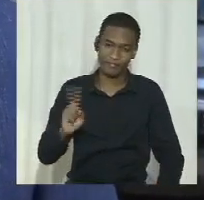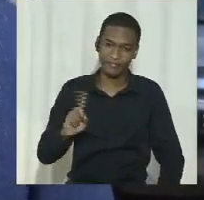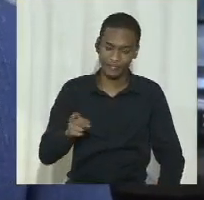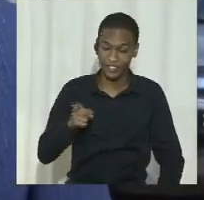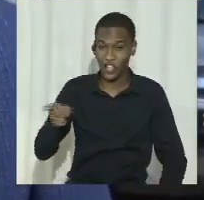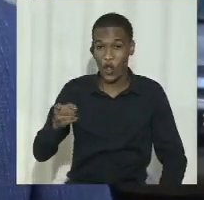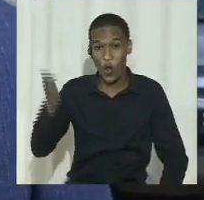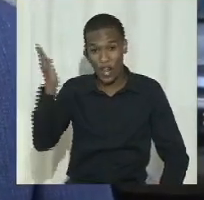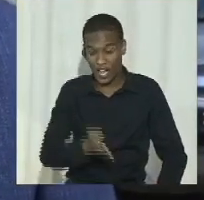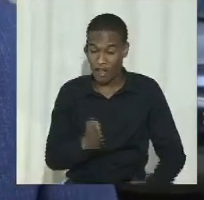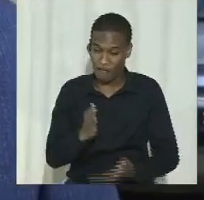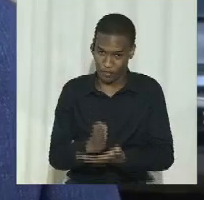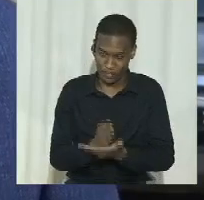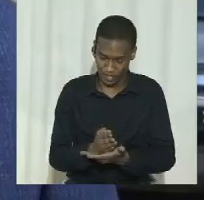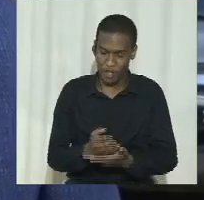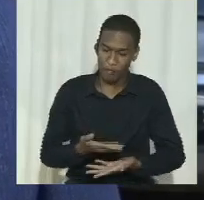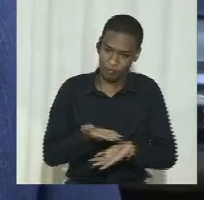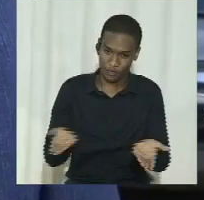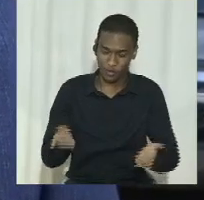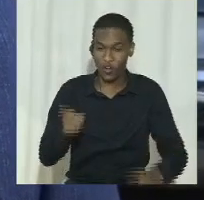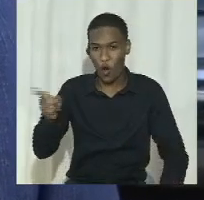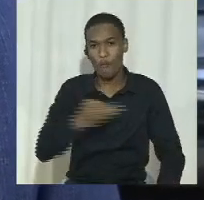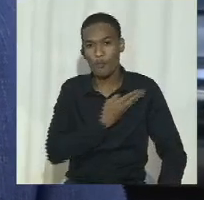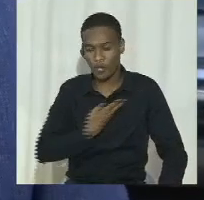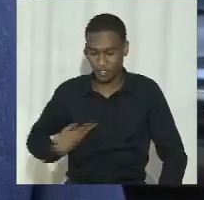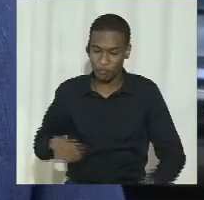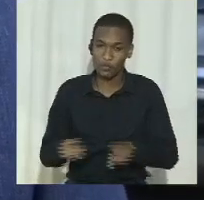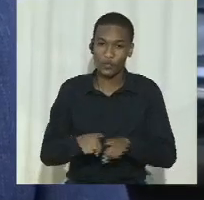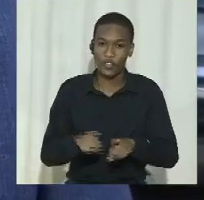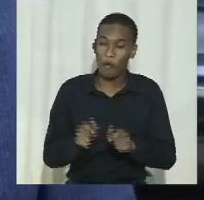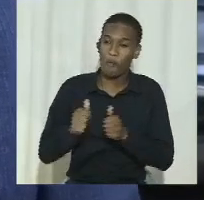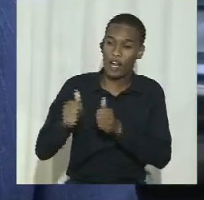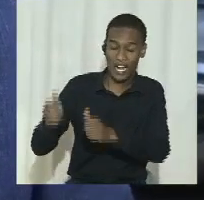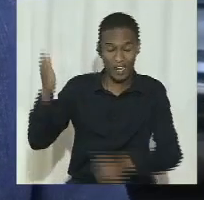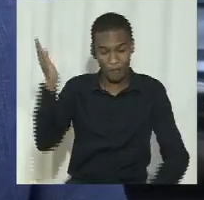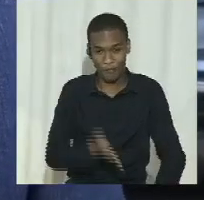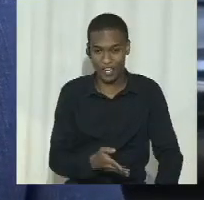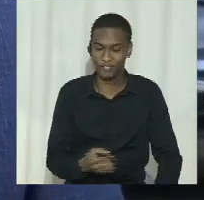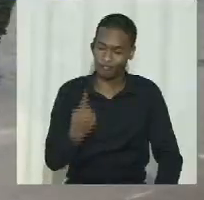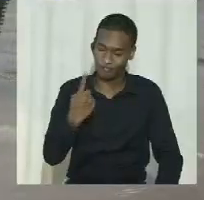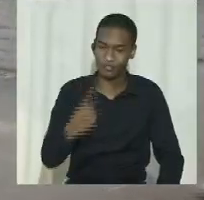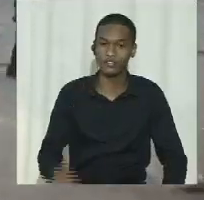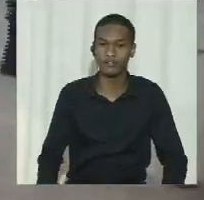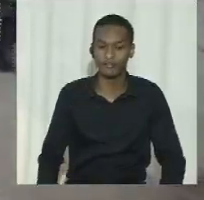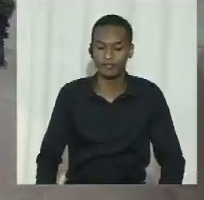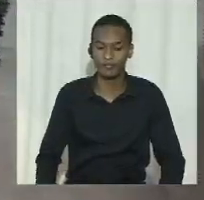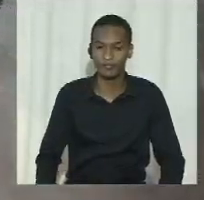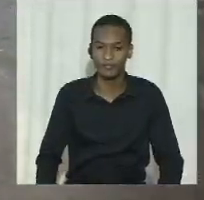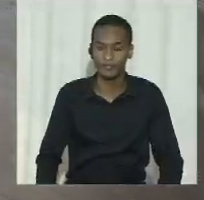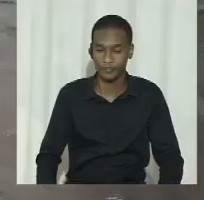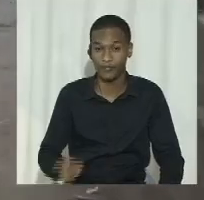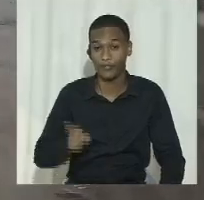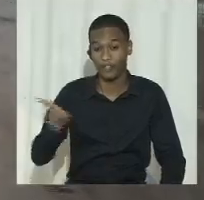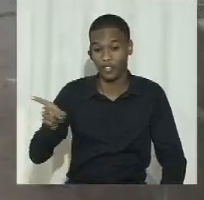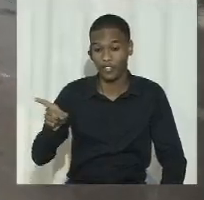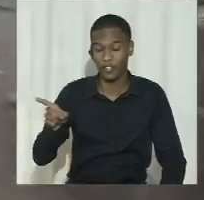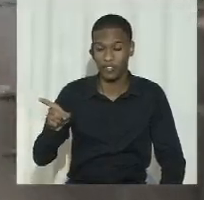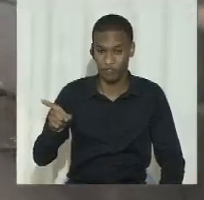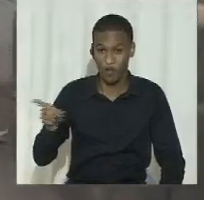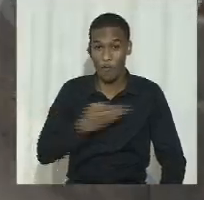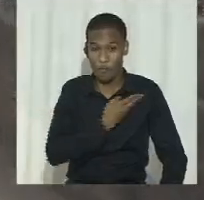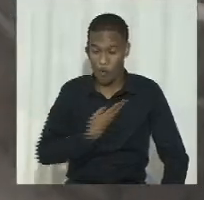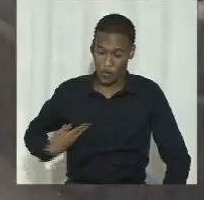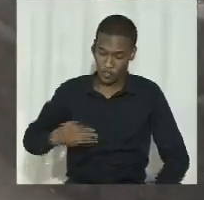dia tsy maintsy mandray andraikitra an'izay mitandro ny filaminana ary aoka koa tsika tsy fametsina rehefa mandray andraikitra izay. Ho ahitsika avokoa araka izany ny aonivon'ny